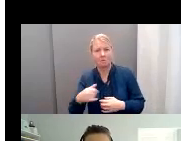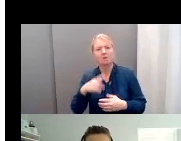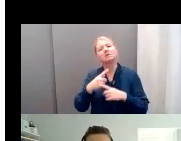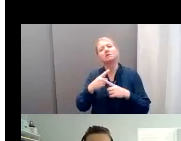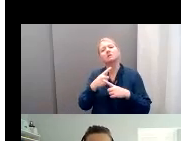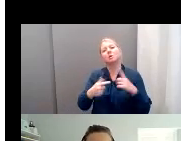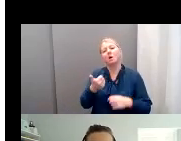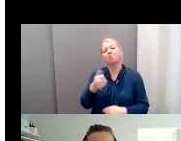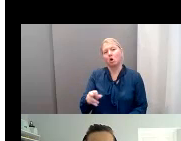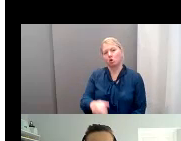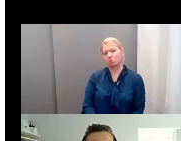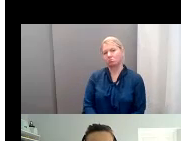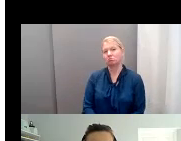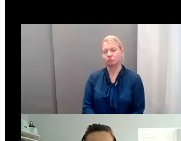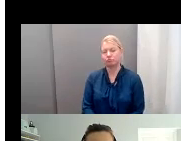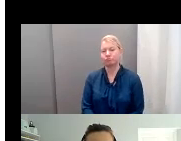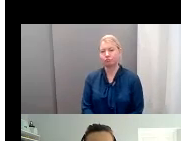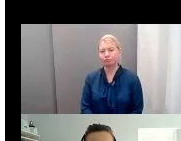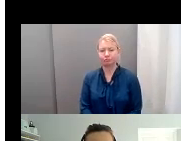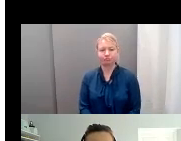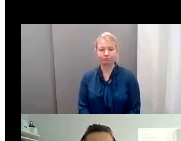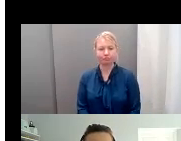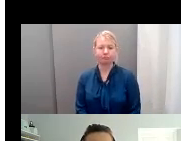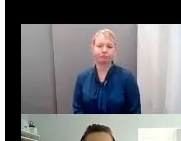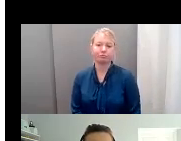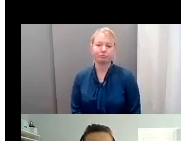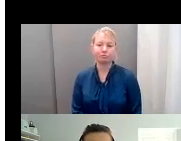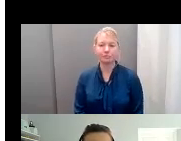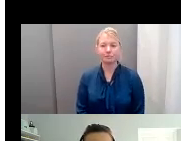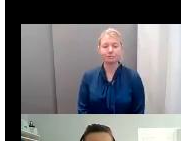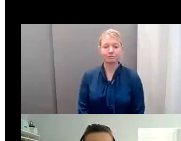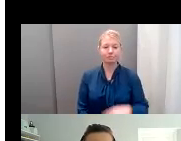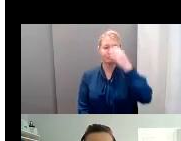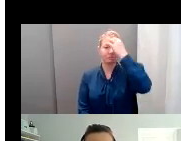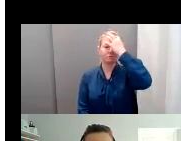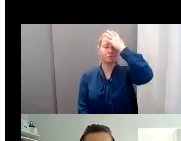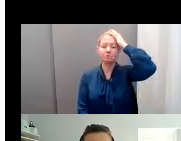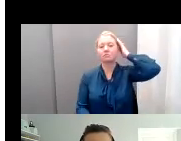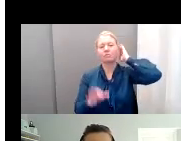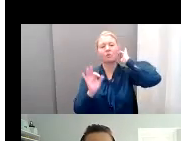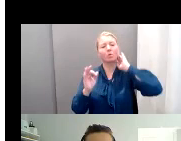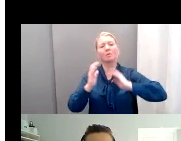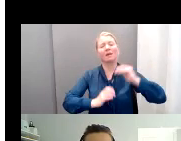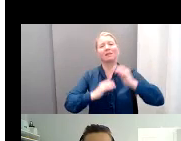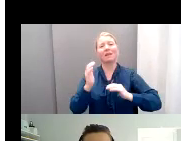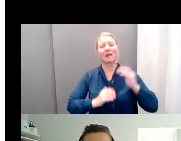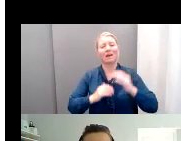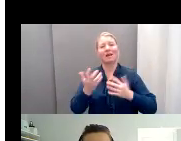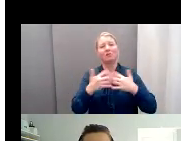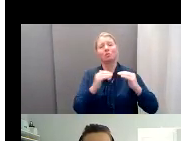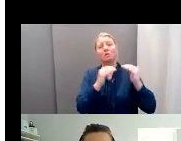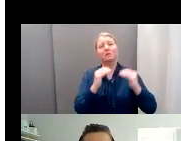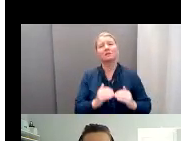Och all den här hanteringen av funktionsnedsättning i relation till välfärdsinsatser och så